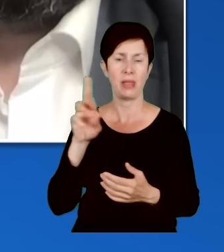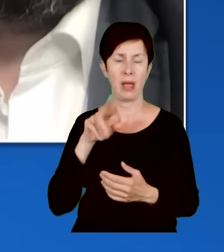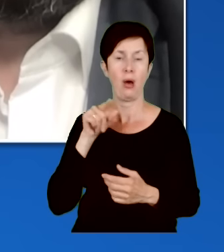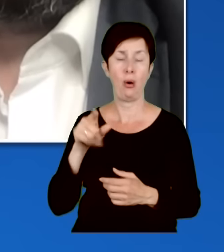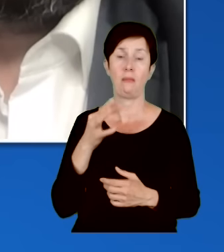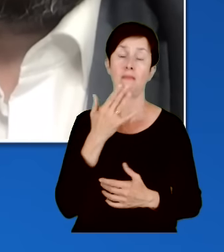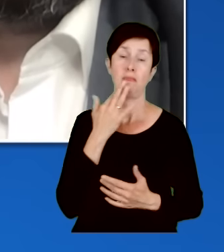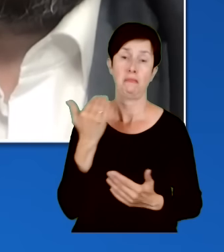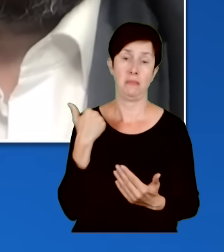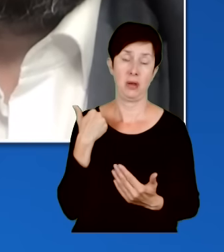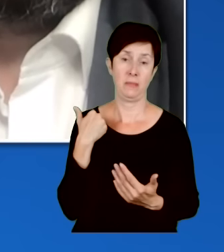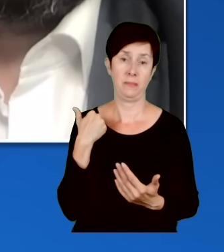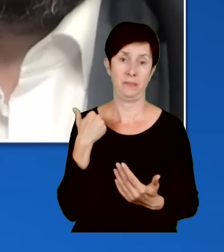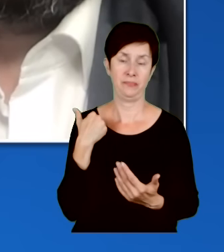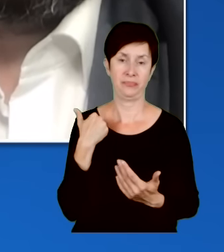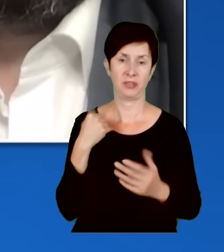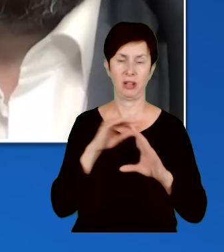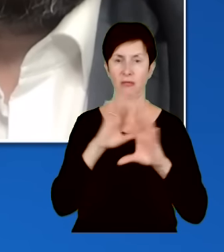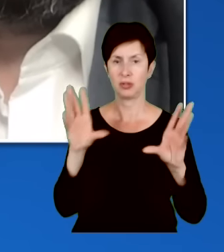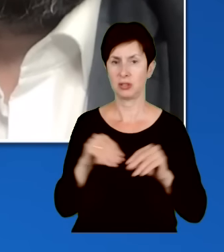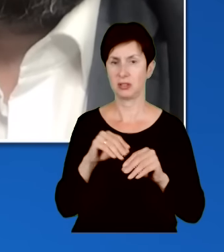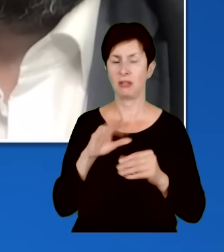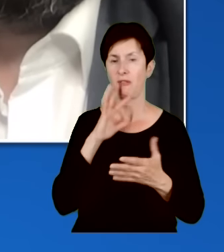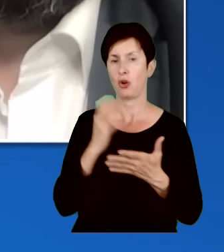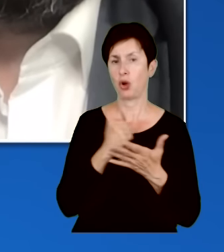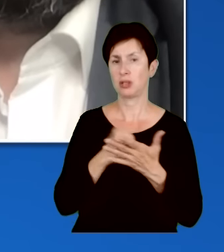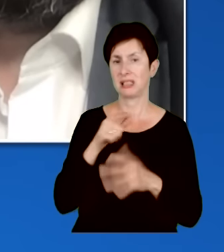wszystkie wykorzystania tego systemu były